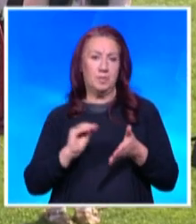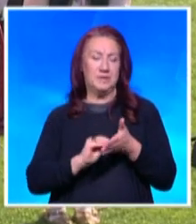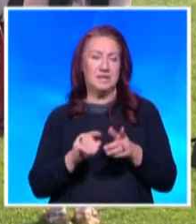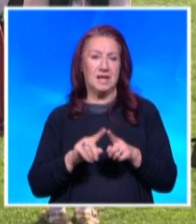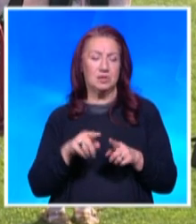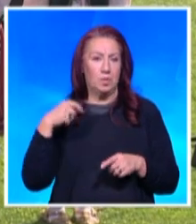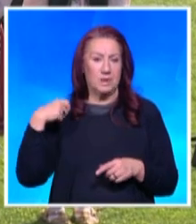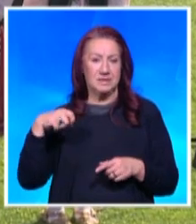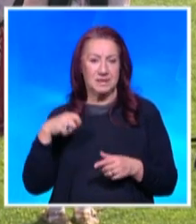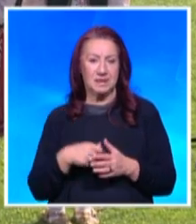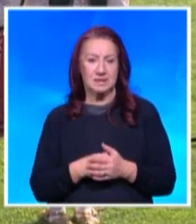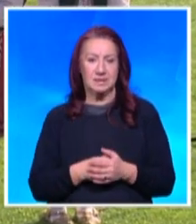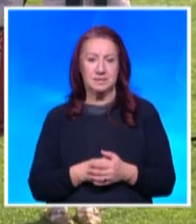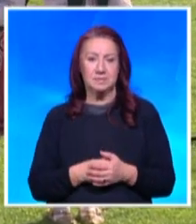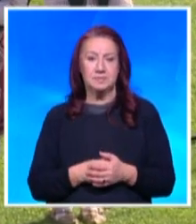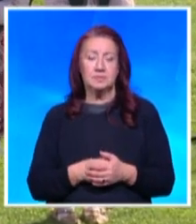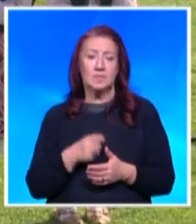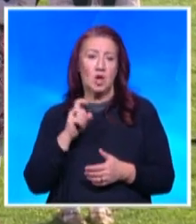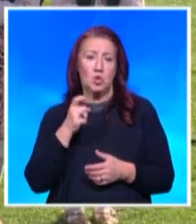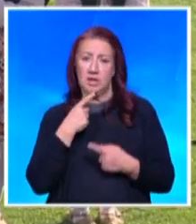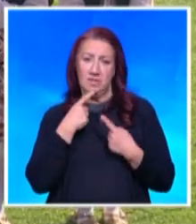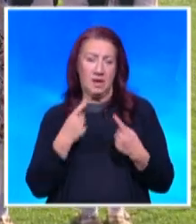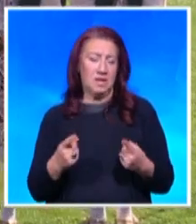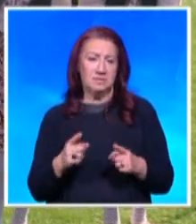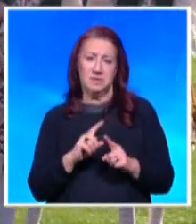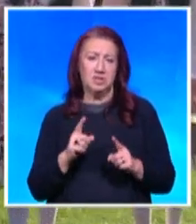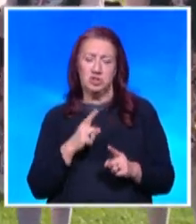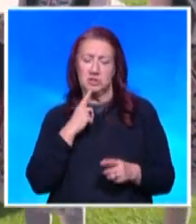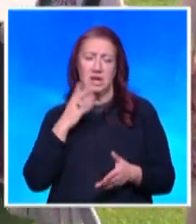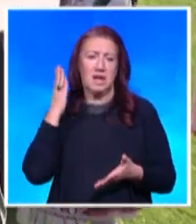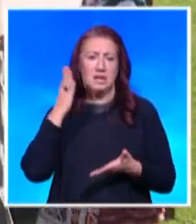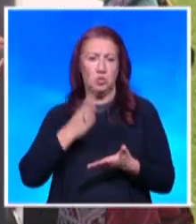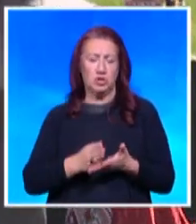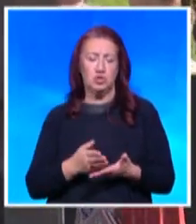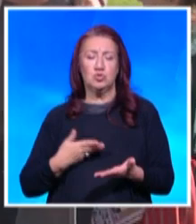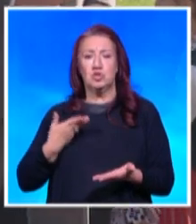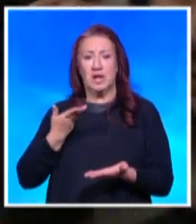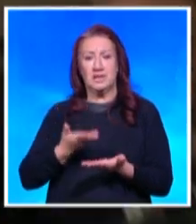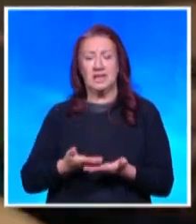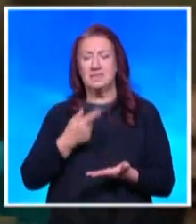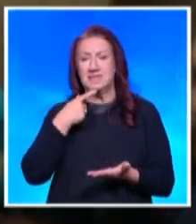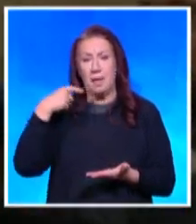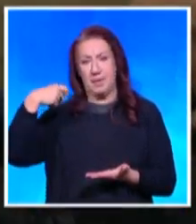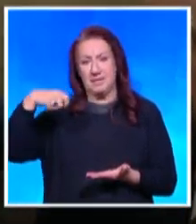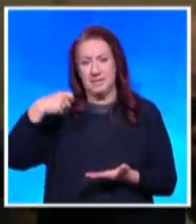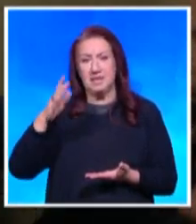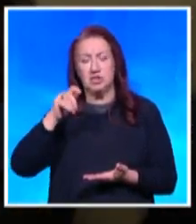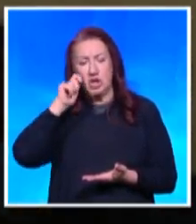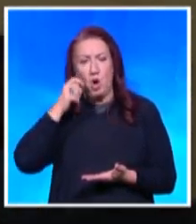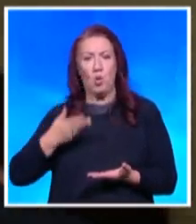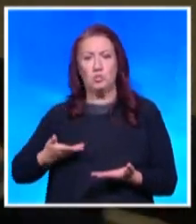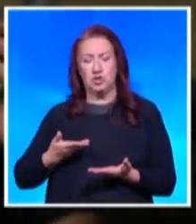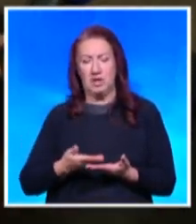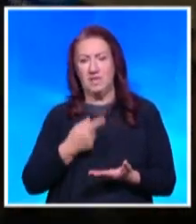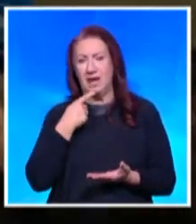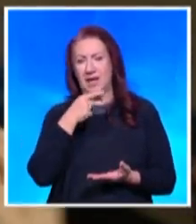Преди Спорт Георгиев каза, че не е заявявал категорично, че ще се кандидатира за президент и ще обжалва решенията на конгреса и обвини